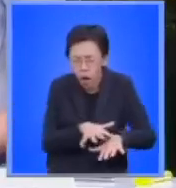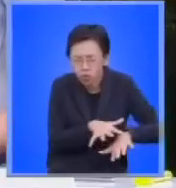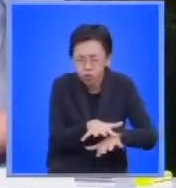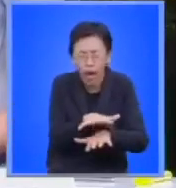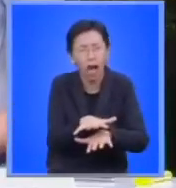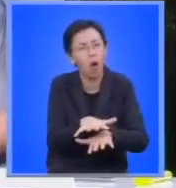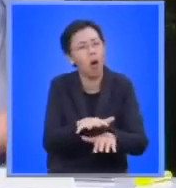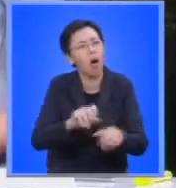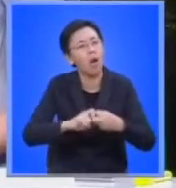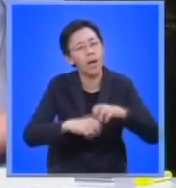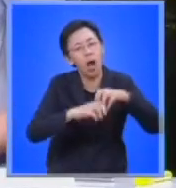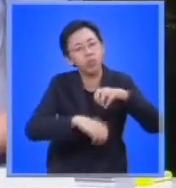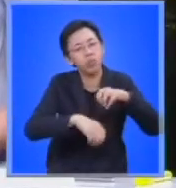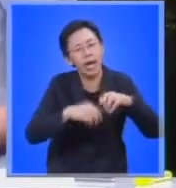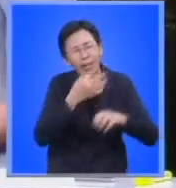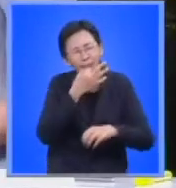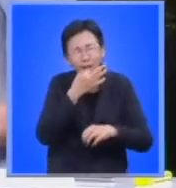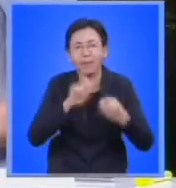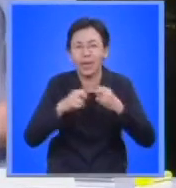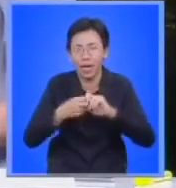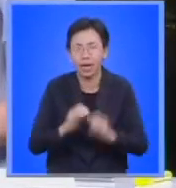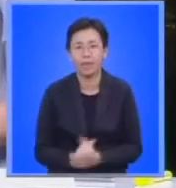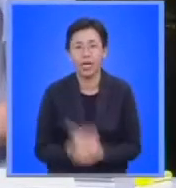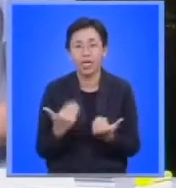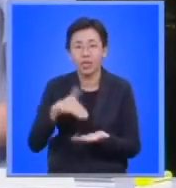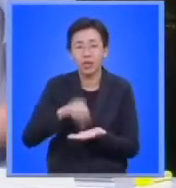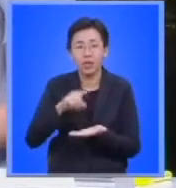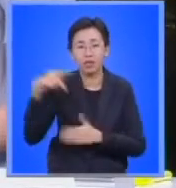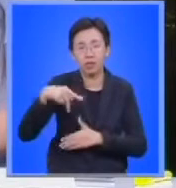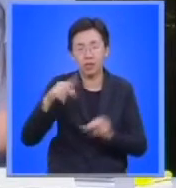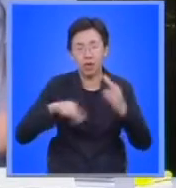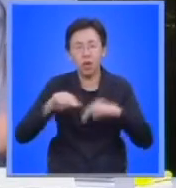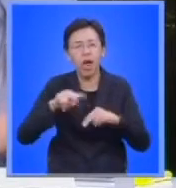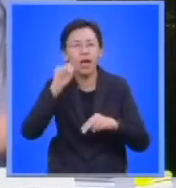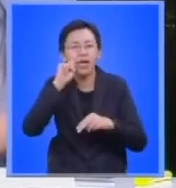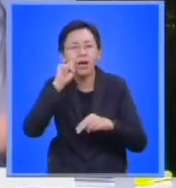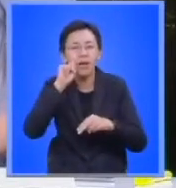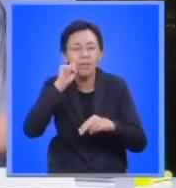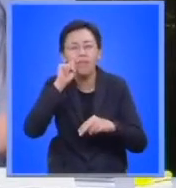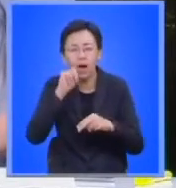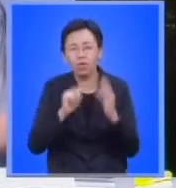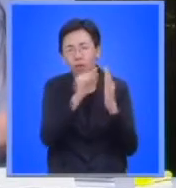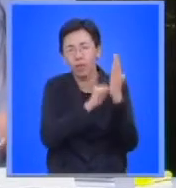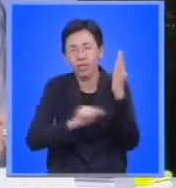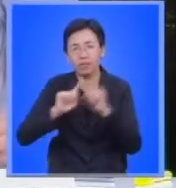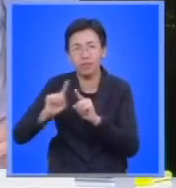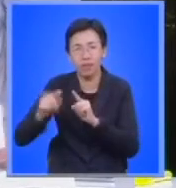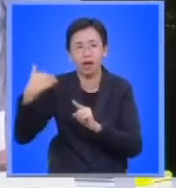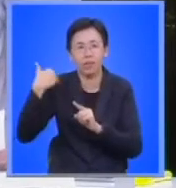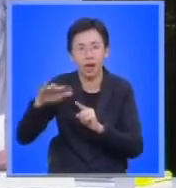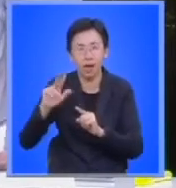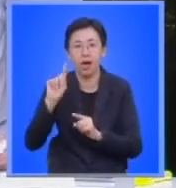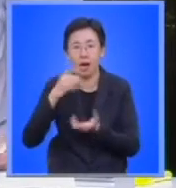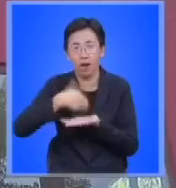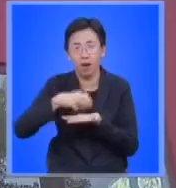ล่าสุดนี้ได้ตั้งศูนย์เฉพาะกิจขึ้นมาแล้วเพื่อดูแลแล้วก็แก้ไขปัญหาภัยแล้งตลอด24ชั่วโมงในทุกพื้นที่ครับคุณผู้ชมครับติดตาม